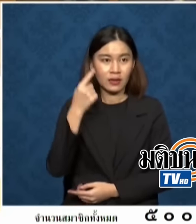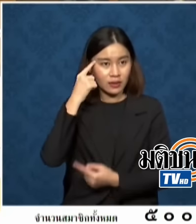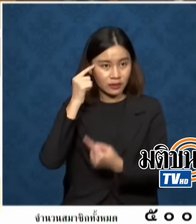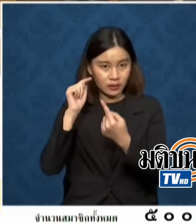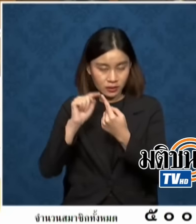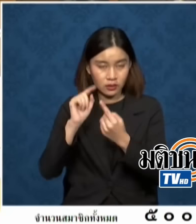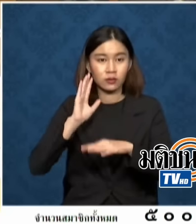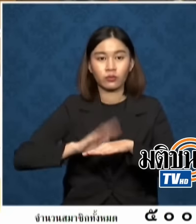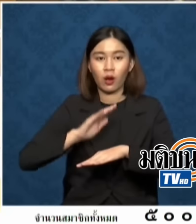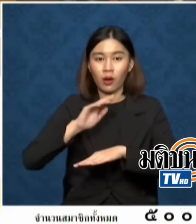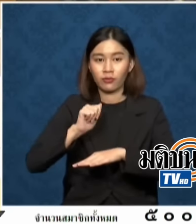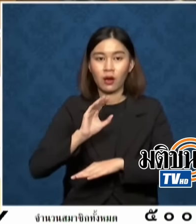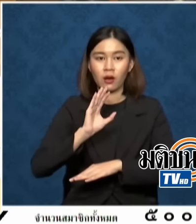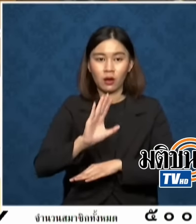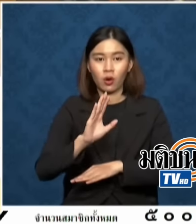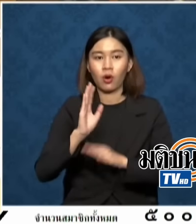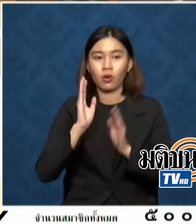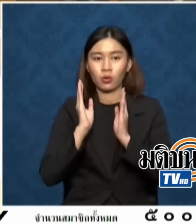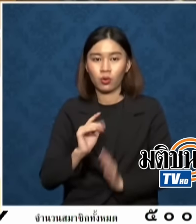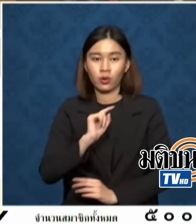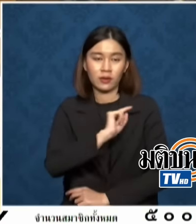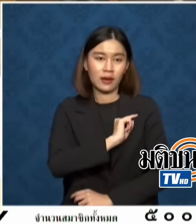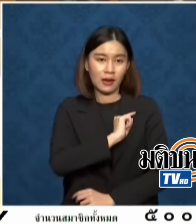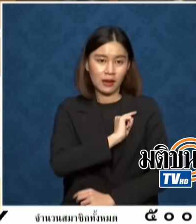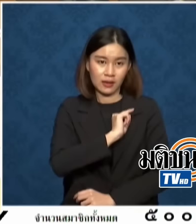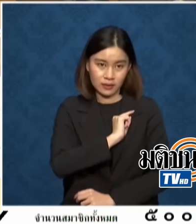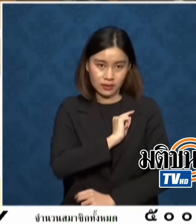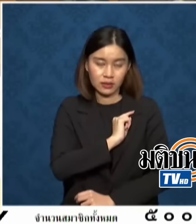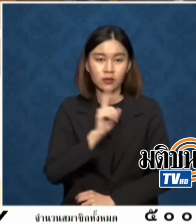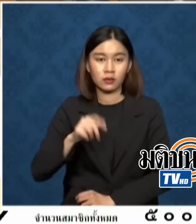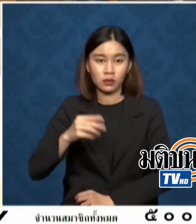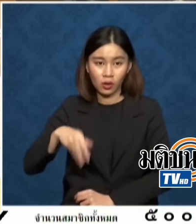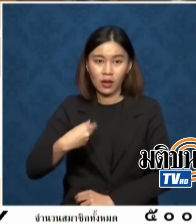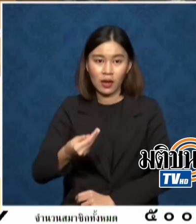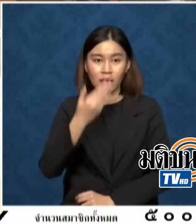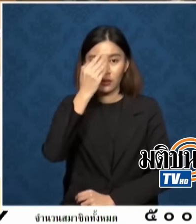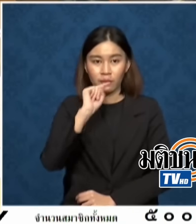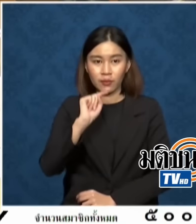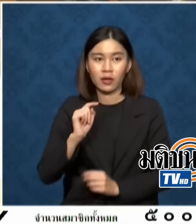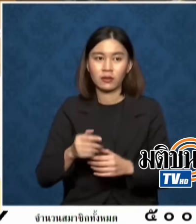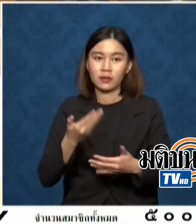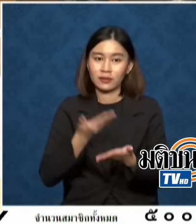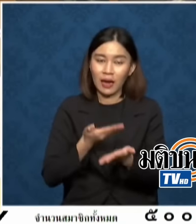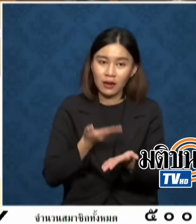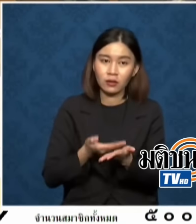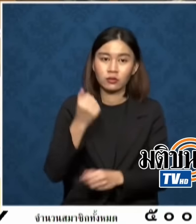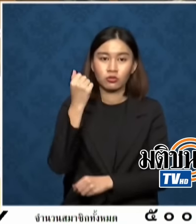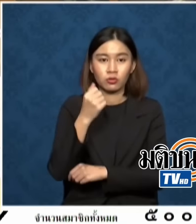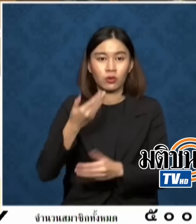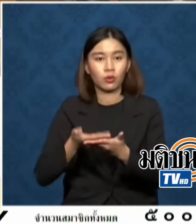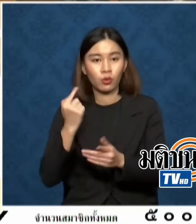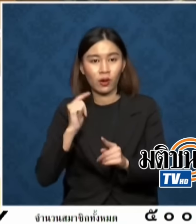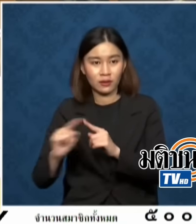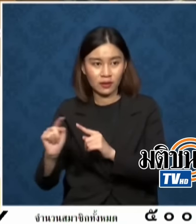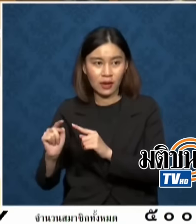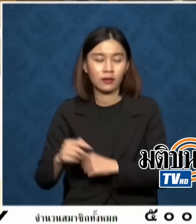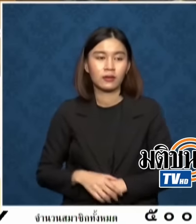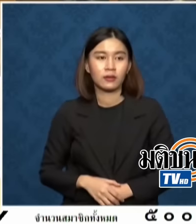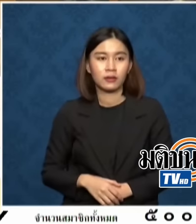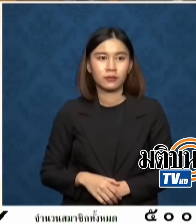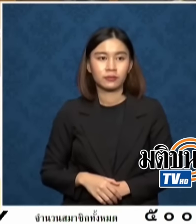งความสามารถของผู้มีหน้าที่ต้องให้ฐานะของผู้รับและพฤติการแห่งกร